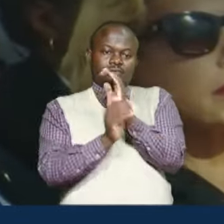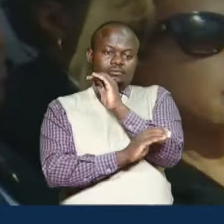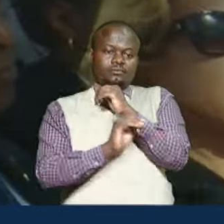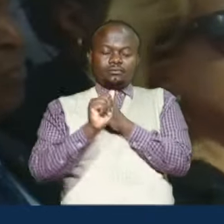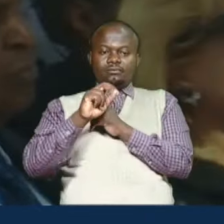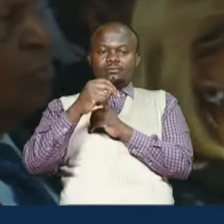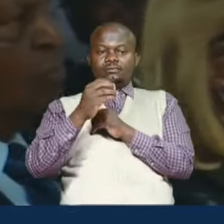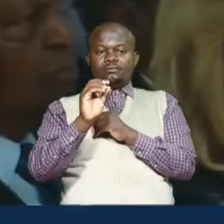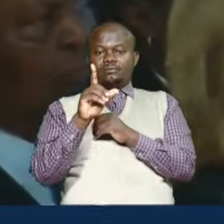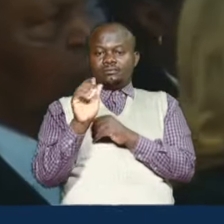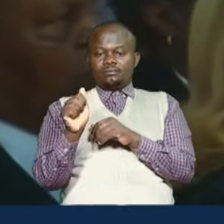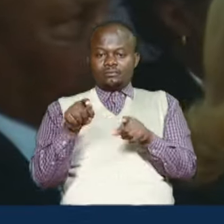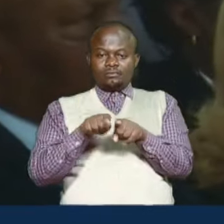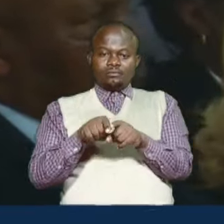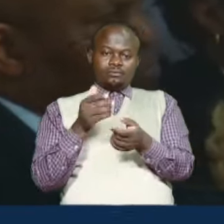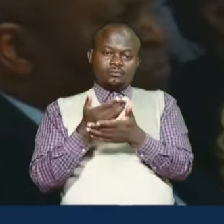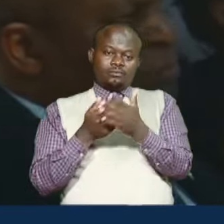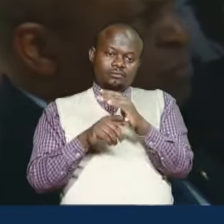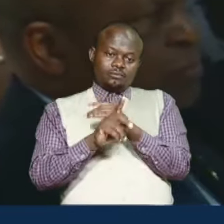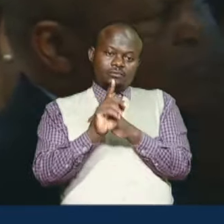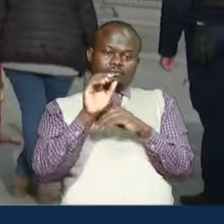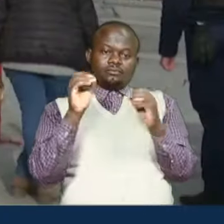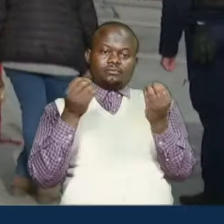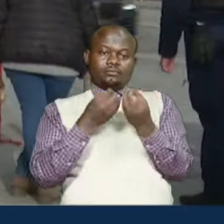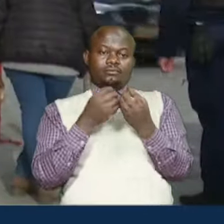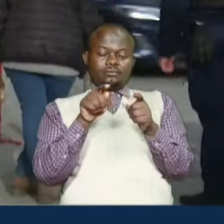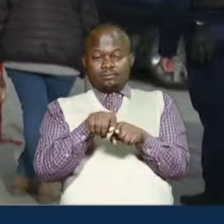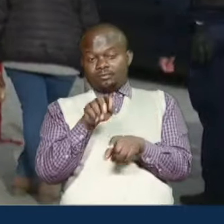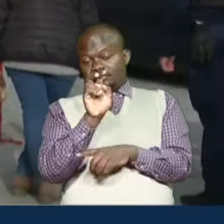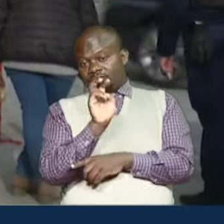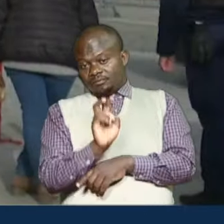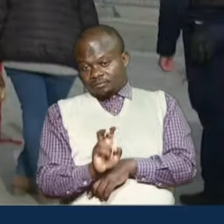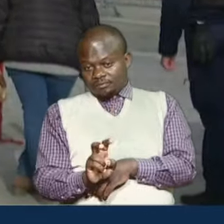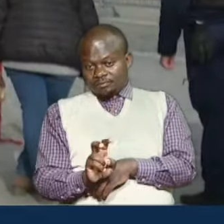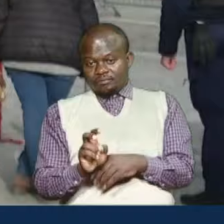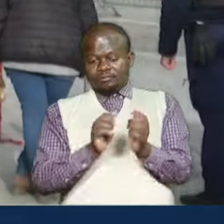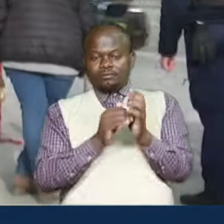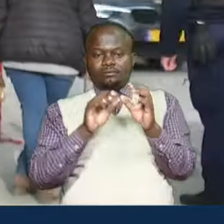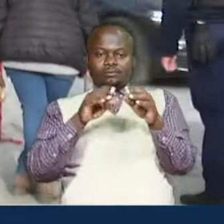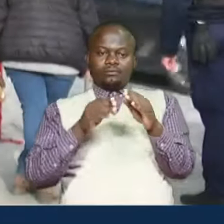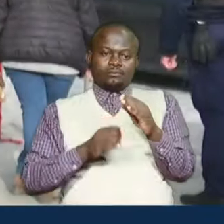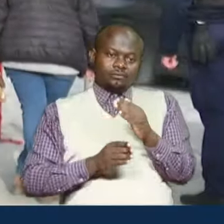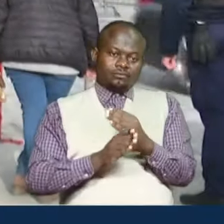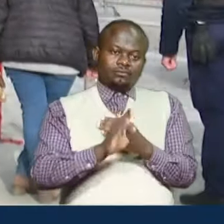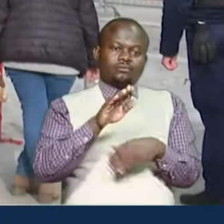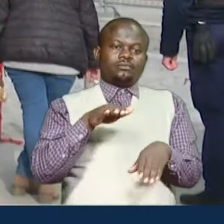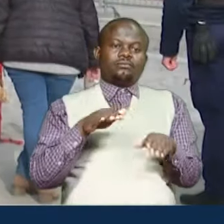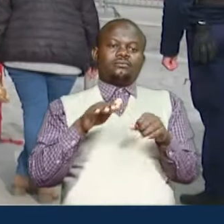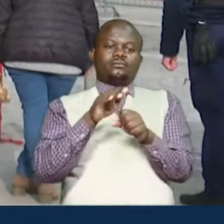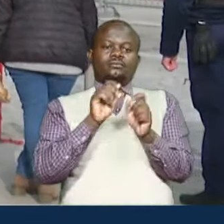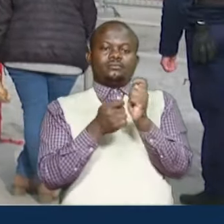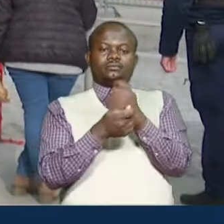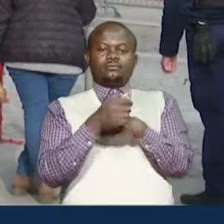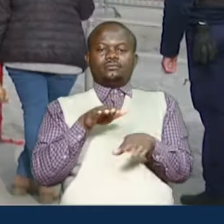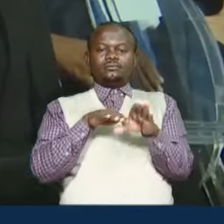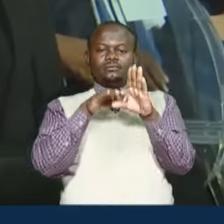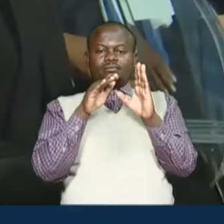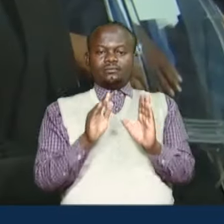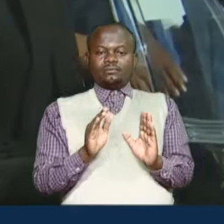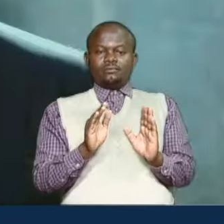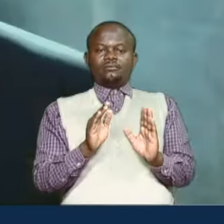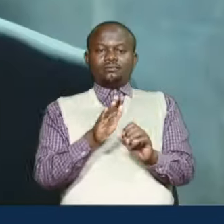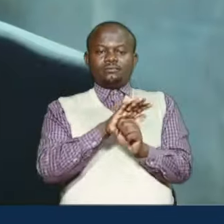Angola nacyo cyasabye kwinjira muri uyu muryango nk'indorerezi nk'icyiciro kiganisha ku kuba umunyamuryango buzuye mu myaka iri